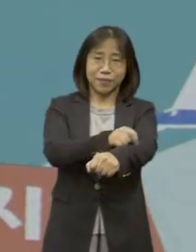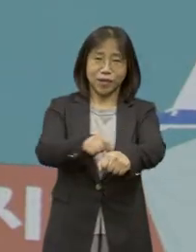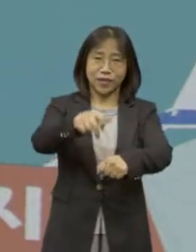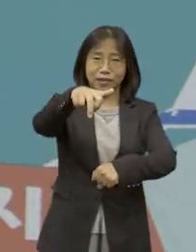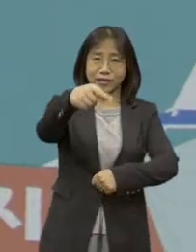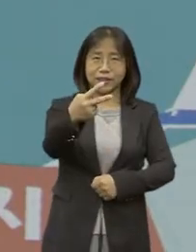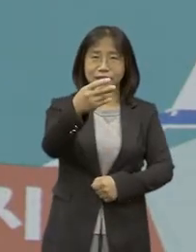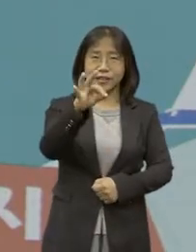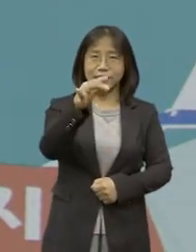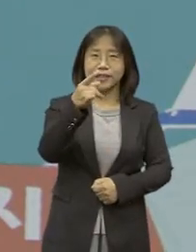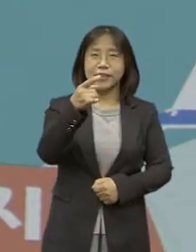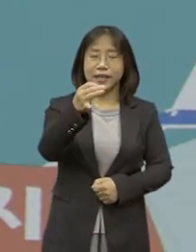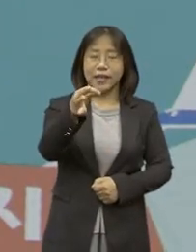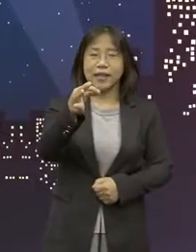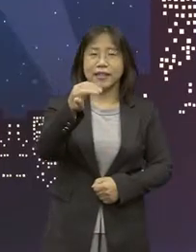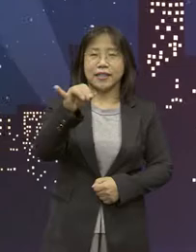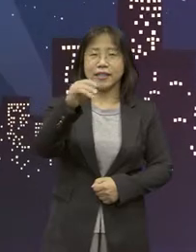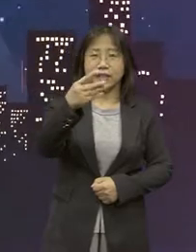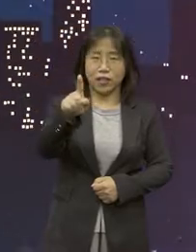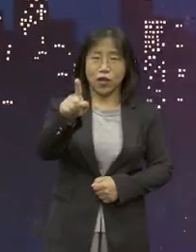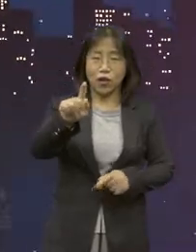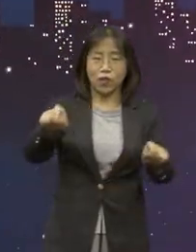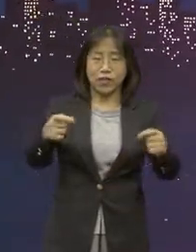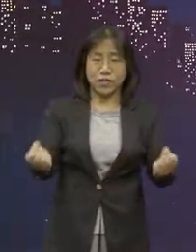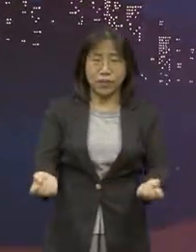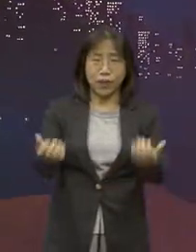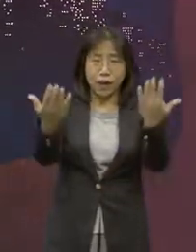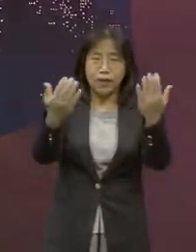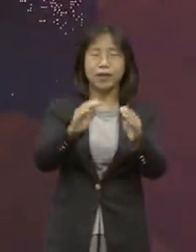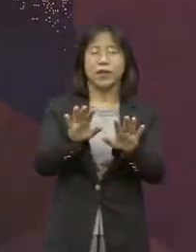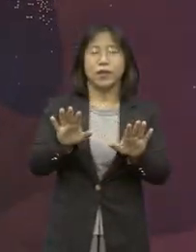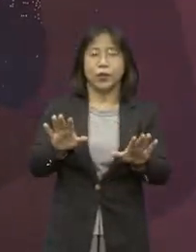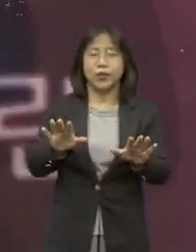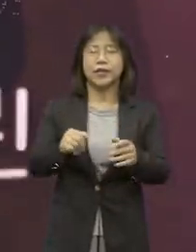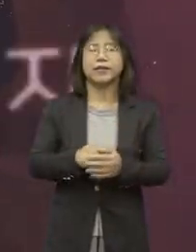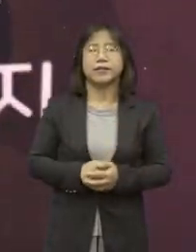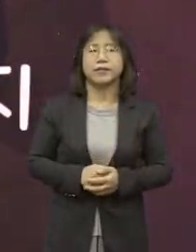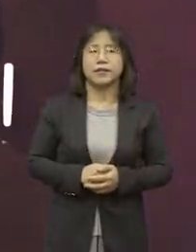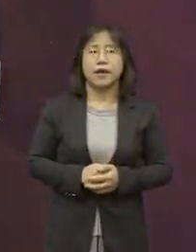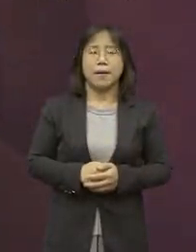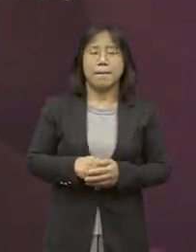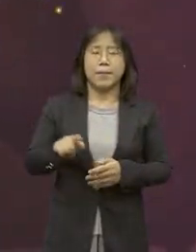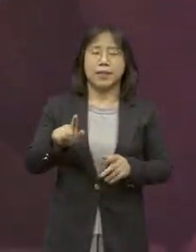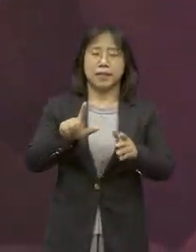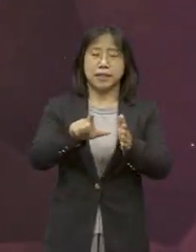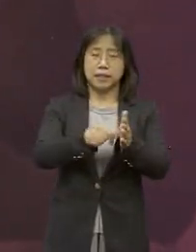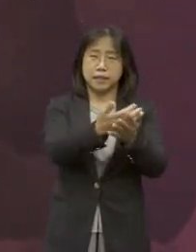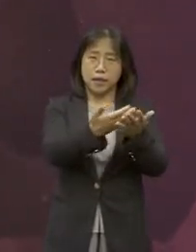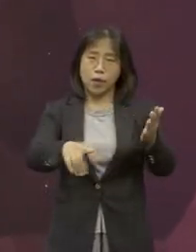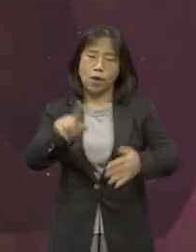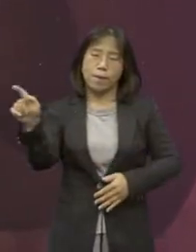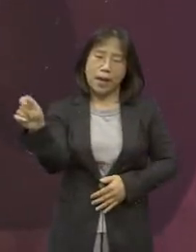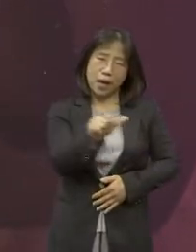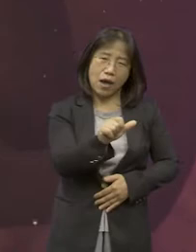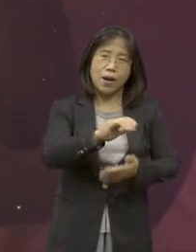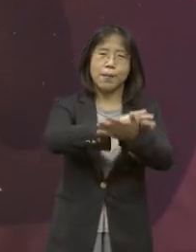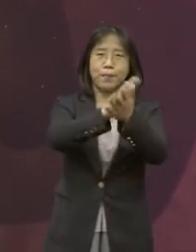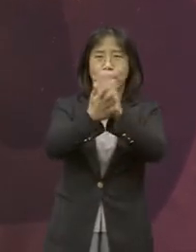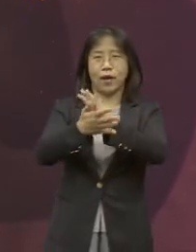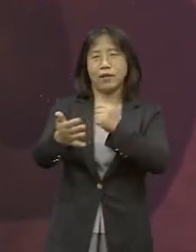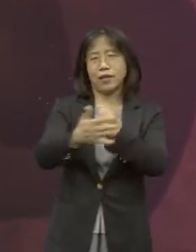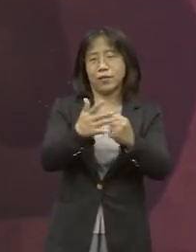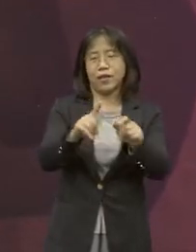별난 크리에이터 챌린지 오늘 테마로 진행되는 제7회 강서 드림자 페스티벌은 빠르게 변화하는 환경에